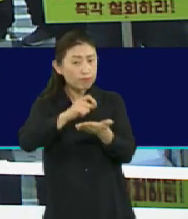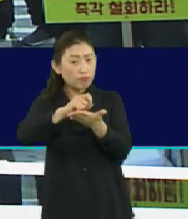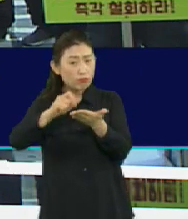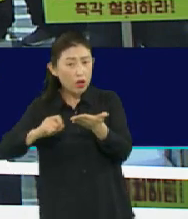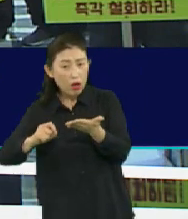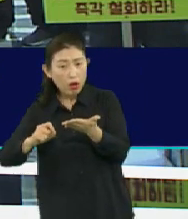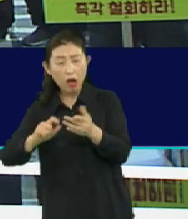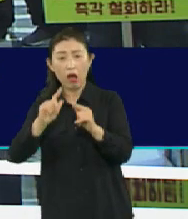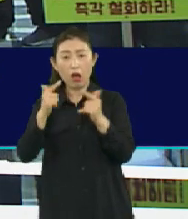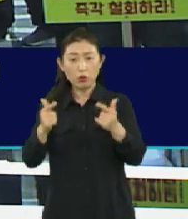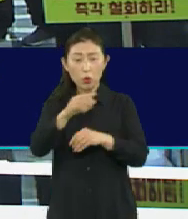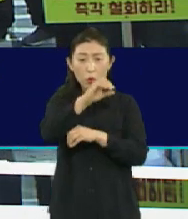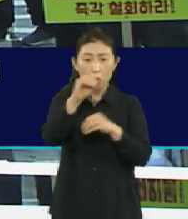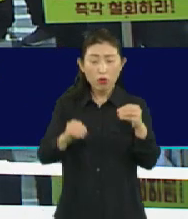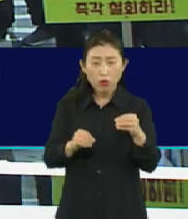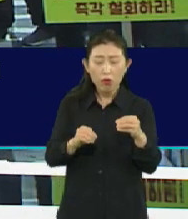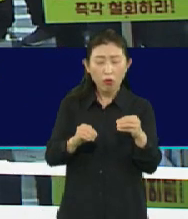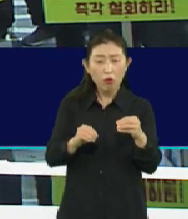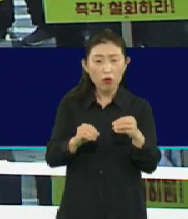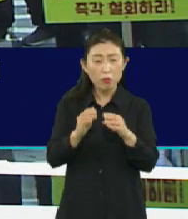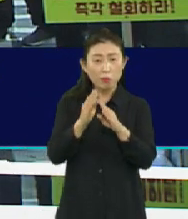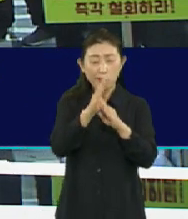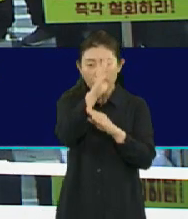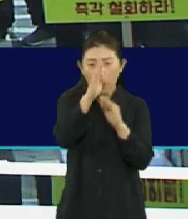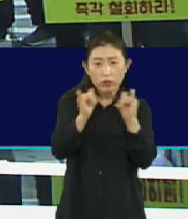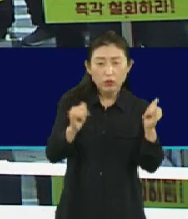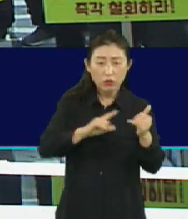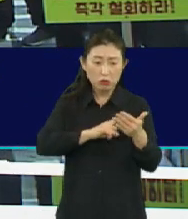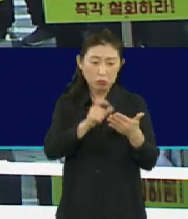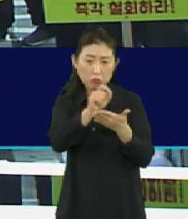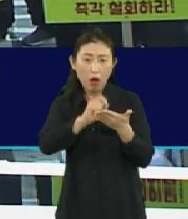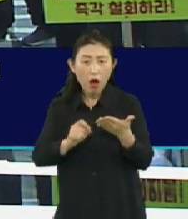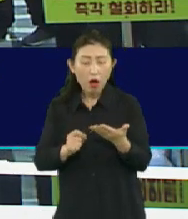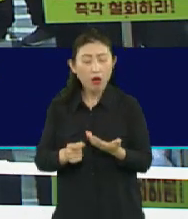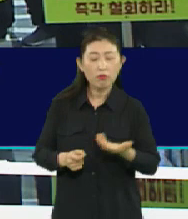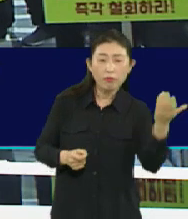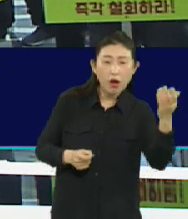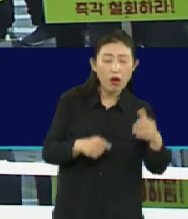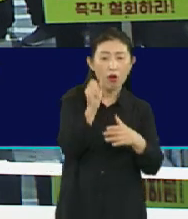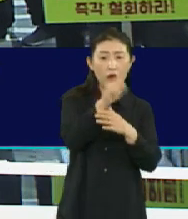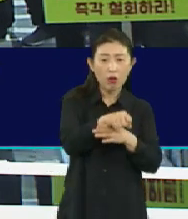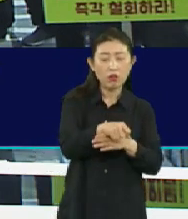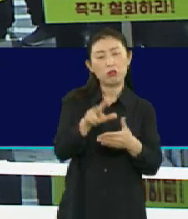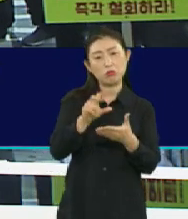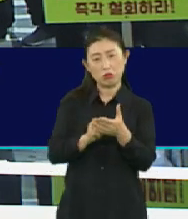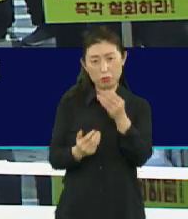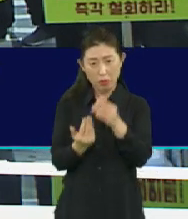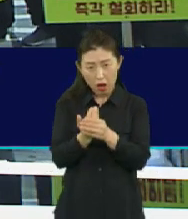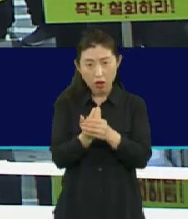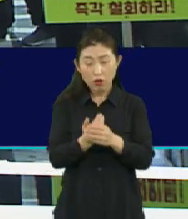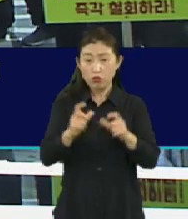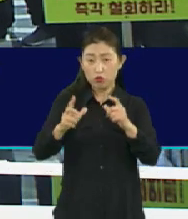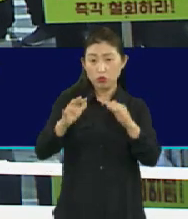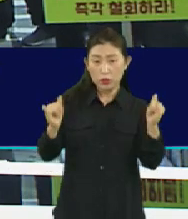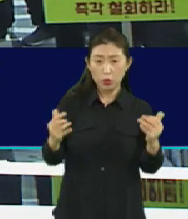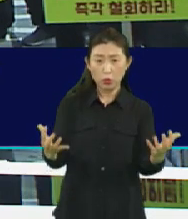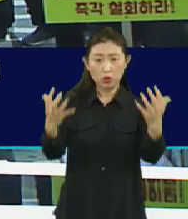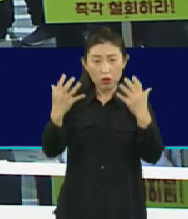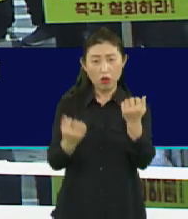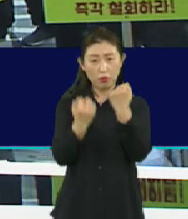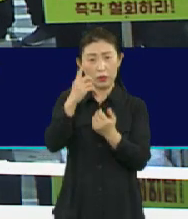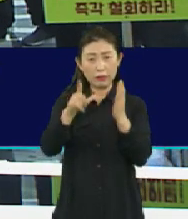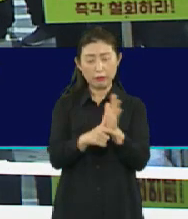실제 거주민을 배제하는 꼼수를 부렸다며 소송전까지 벌이고 있습니다. 오늘 열린 설명회장에도 주민들이 실력